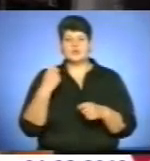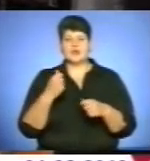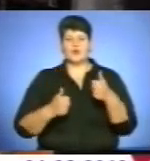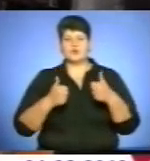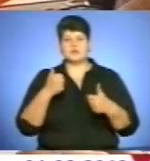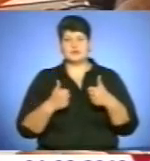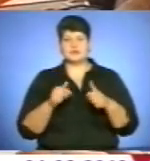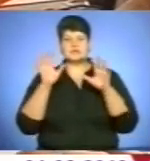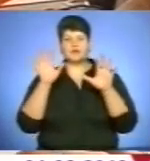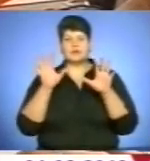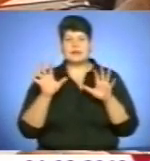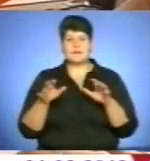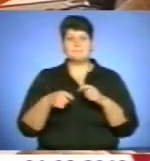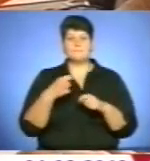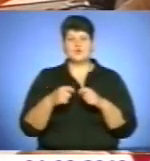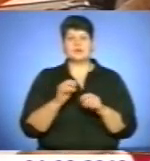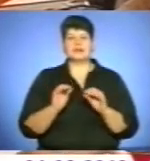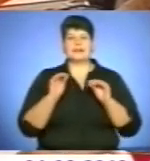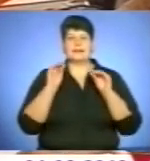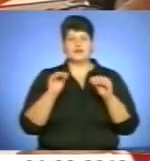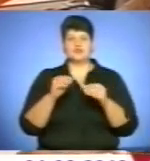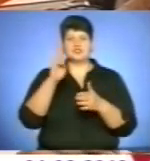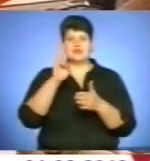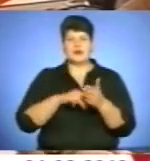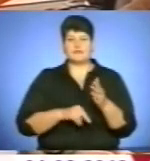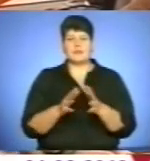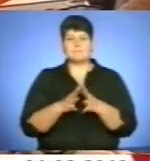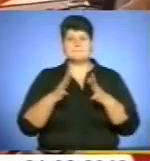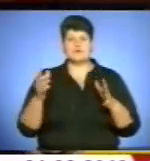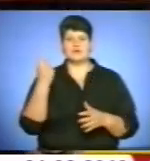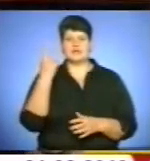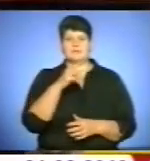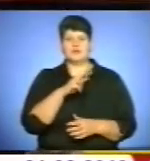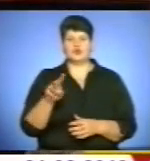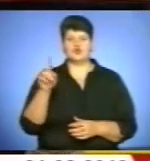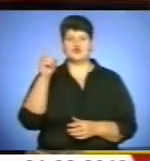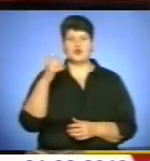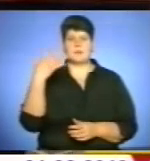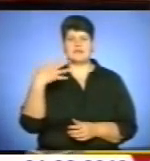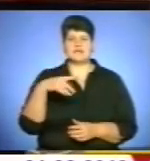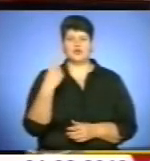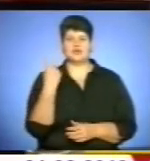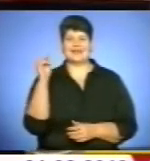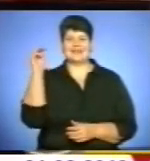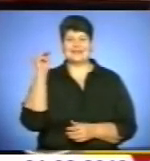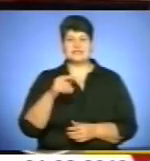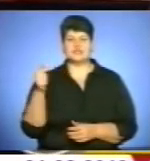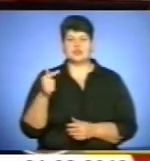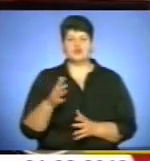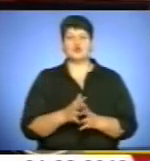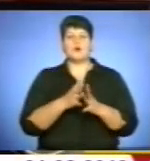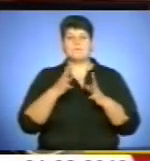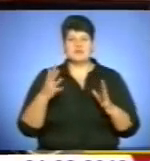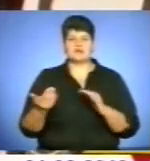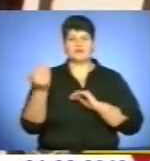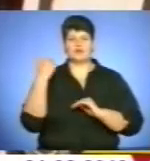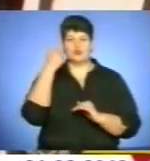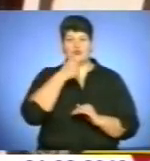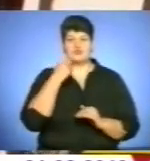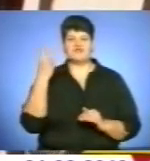на порушників накладено штрафів на суму понад 1 151 000 гривень, що більше минулорічних показників